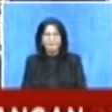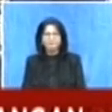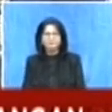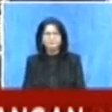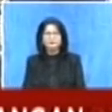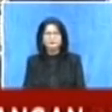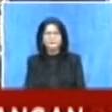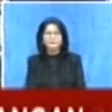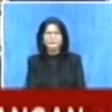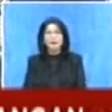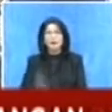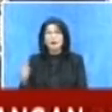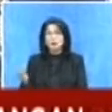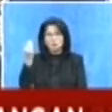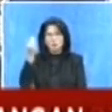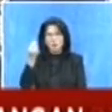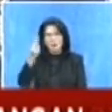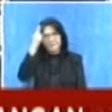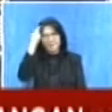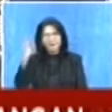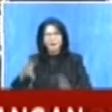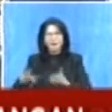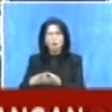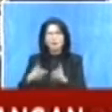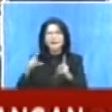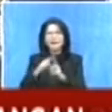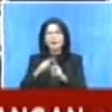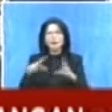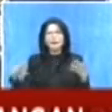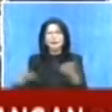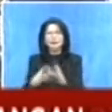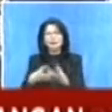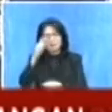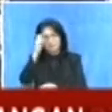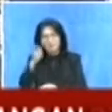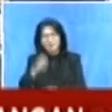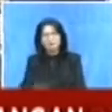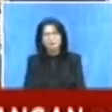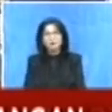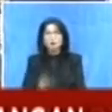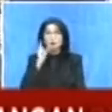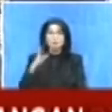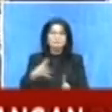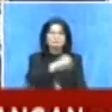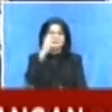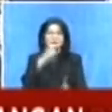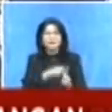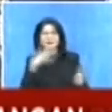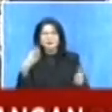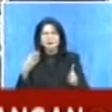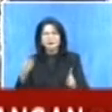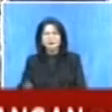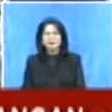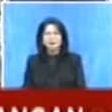Ketua, pimpinan, dan para anggota Dewan yang saya hormati, untuk mencapai sasaran pembangunan di